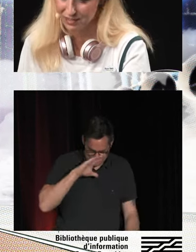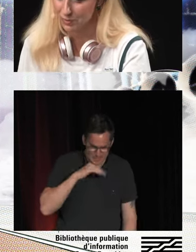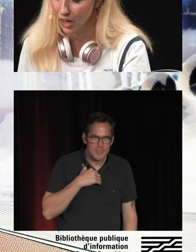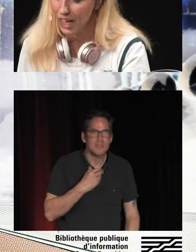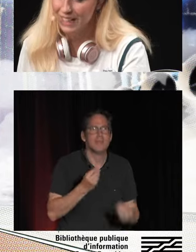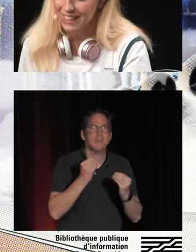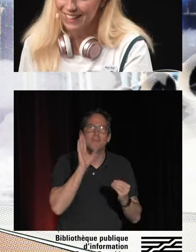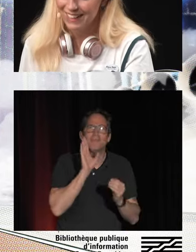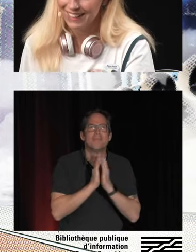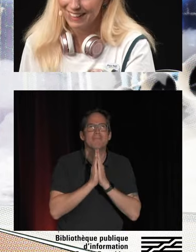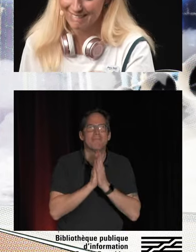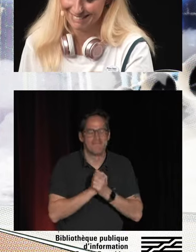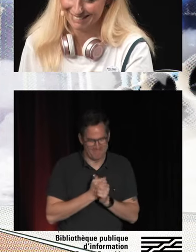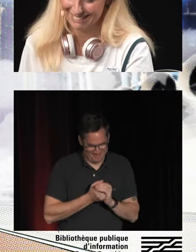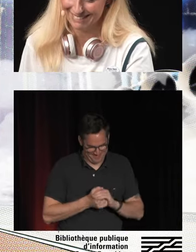j'en peux plus, délivrez-moi.